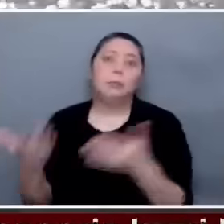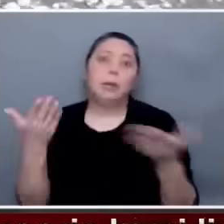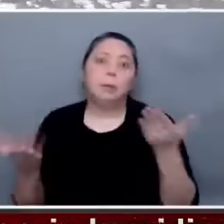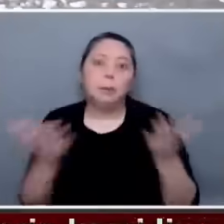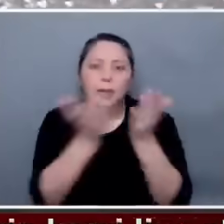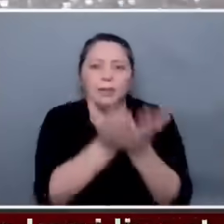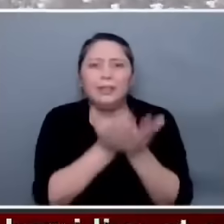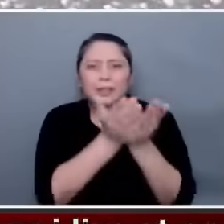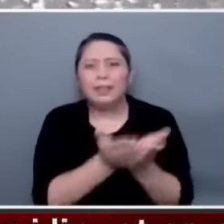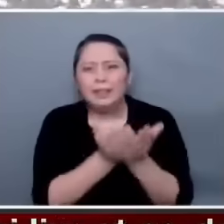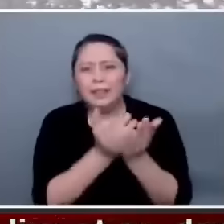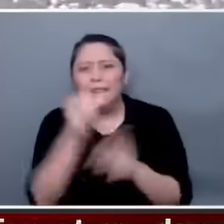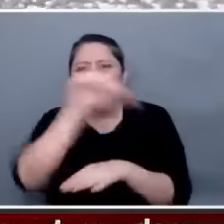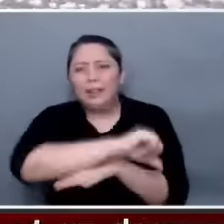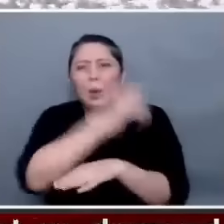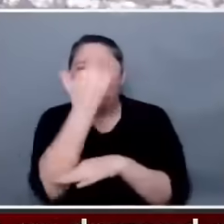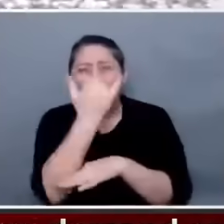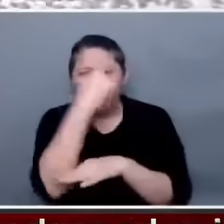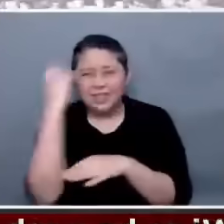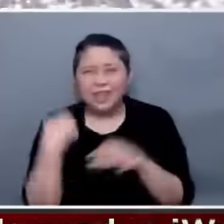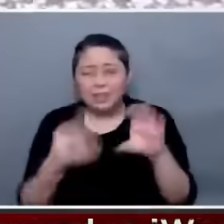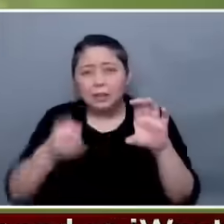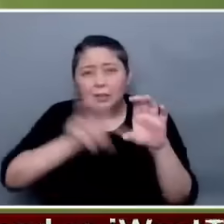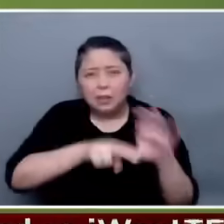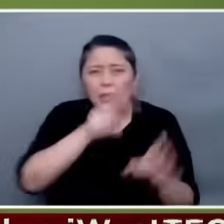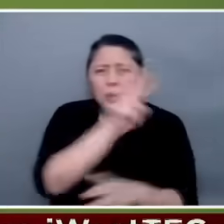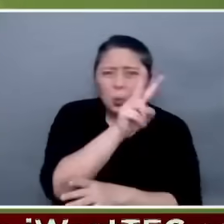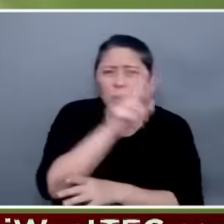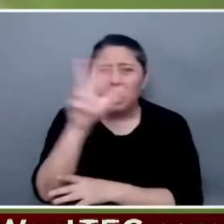pang dalawa hanggang limang tao lang ang pwedeng maisakay.